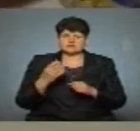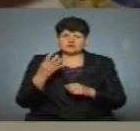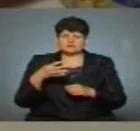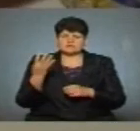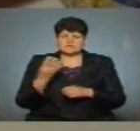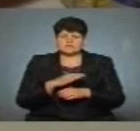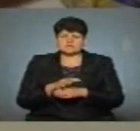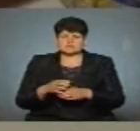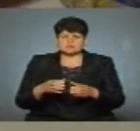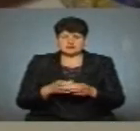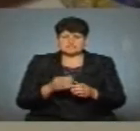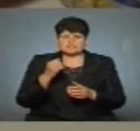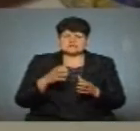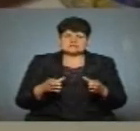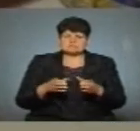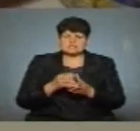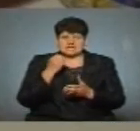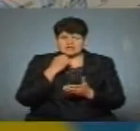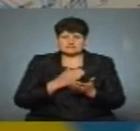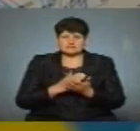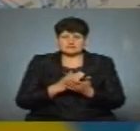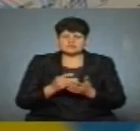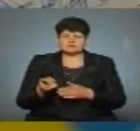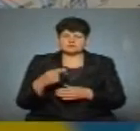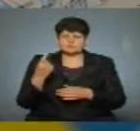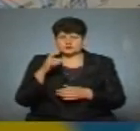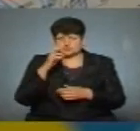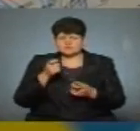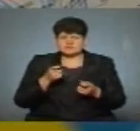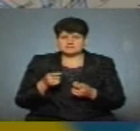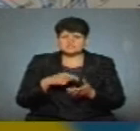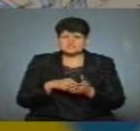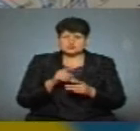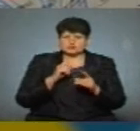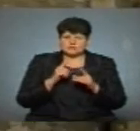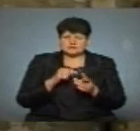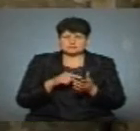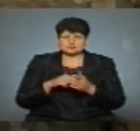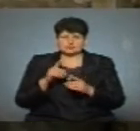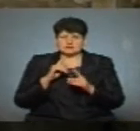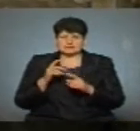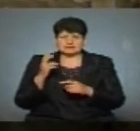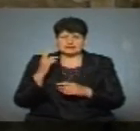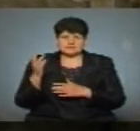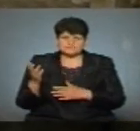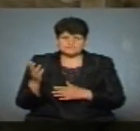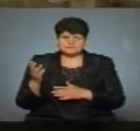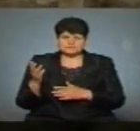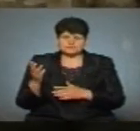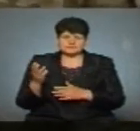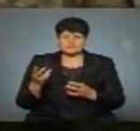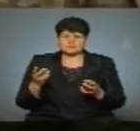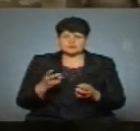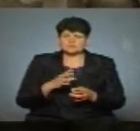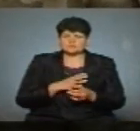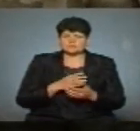артилерійської бригади, спілки ветеранів Тернопільської облдержадміністрації, міськради Тернополя та міськради Києва. Прийшлось декілька